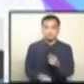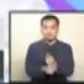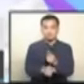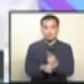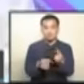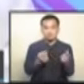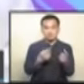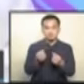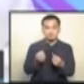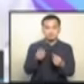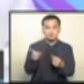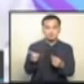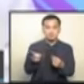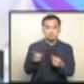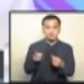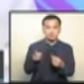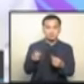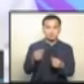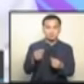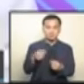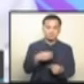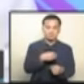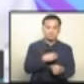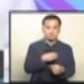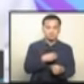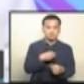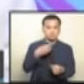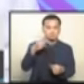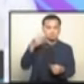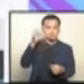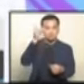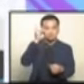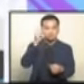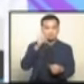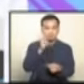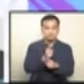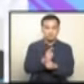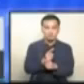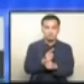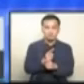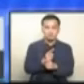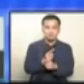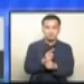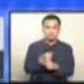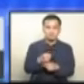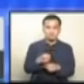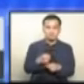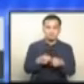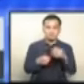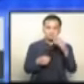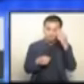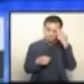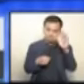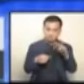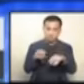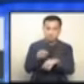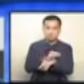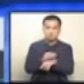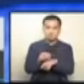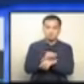ba yung ginawa po ni Inspector Bercasio? Hindi po natin alam po ano yung naging mission nila dyan